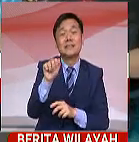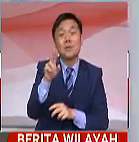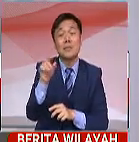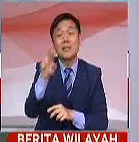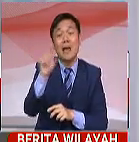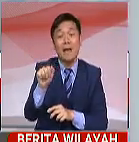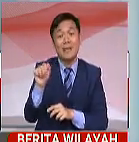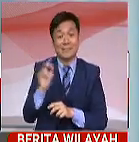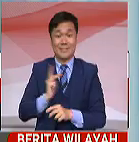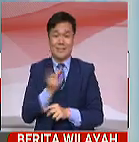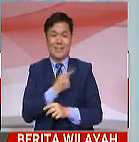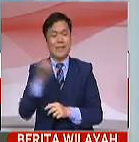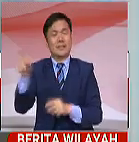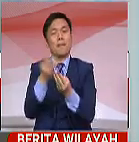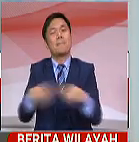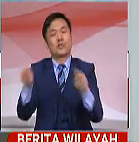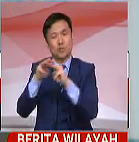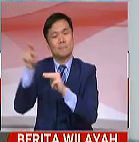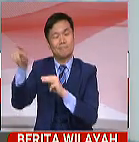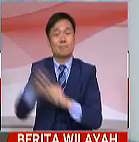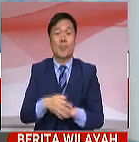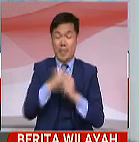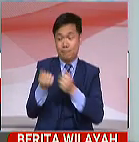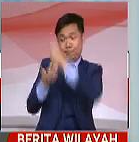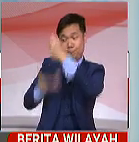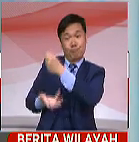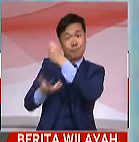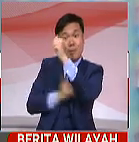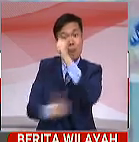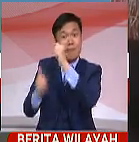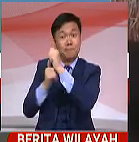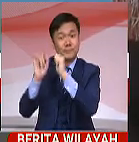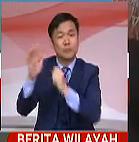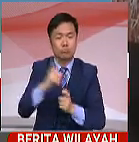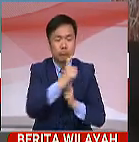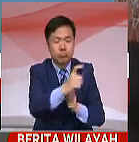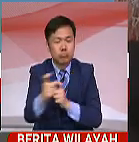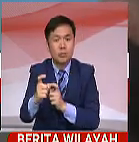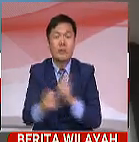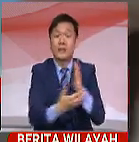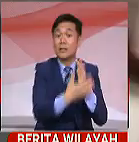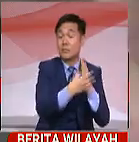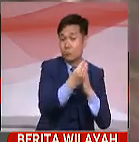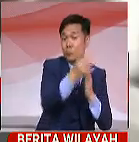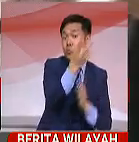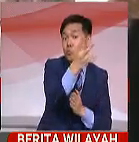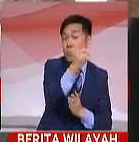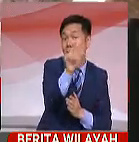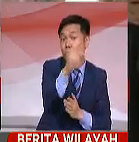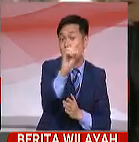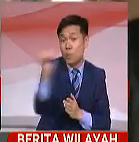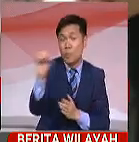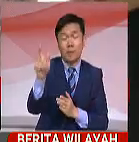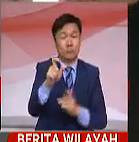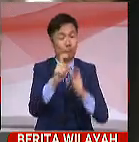Ar-Rahman Tenam. Sempena lawatan ini, tabung zakat Majlis Ugama Islam Sabah MUIS telah menyumbangkan sejumlah RM17,000 kepada San